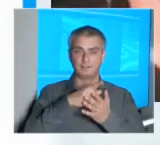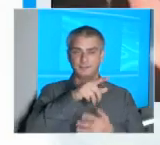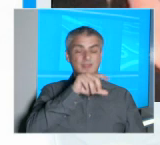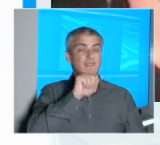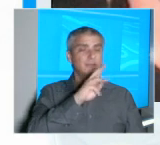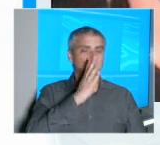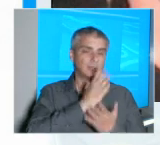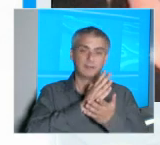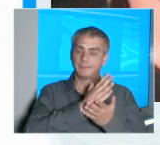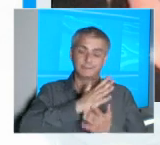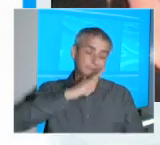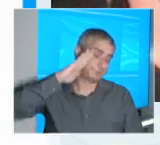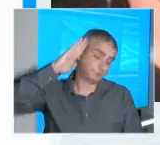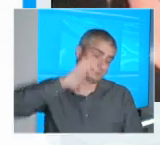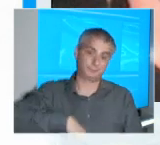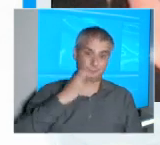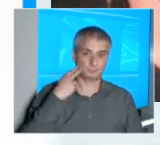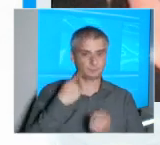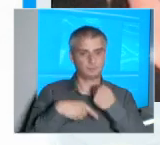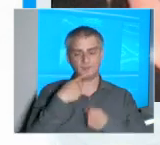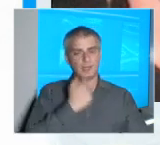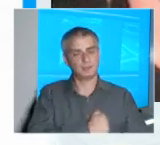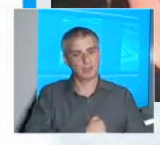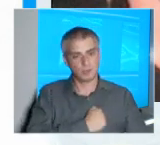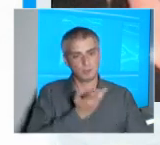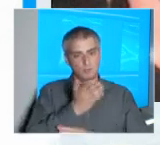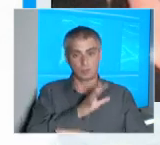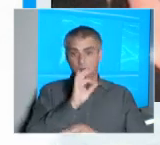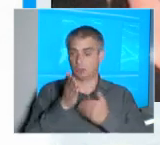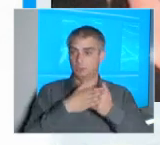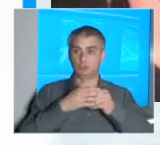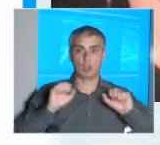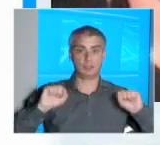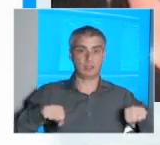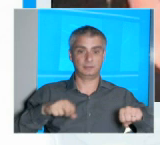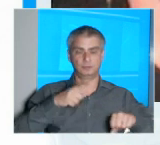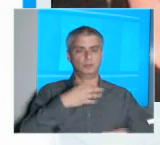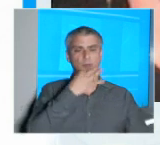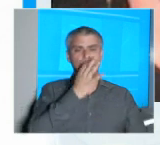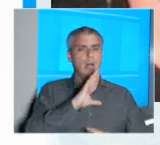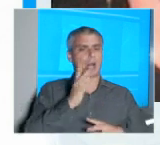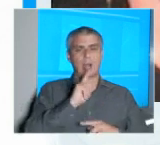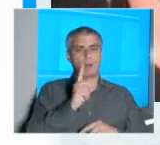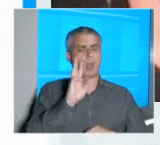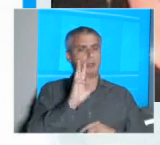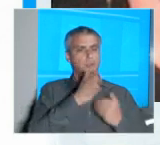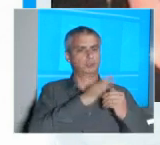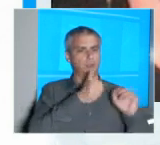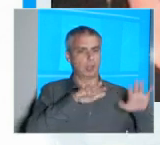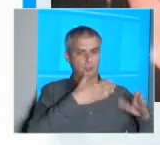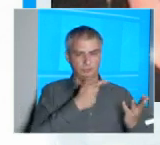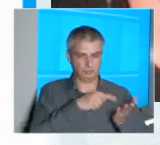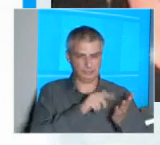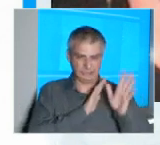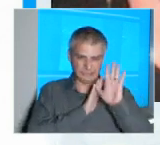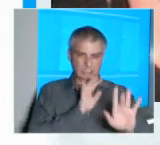אפרים שומר הגיע לשפל המדרגה, במקום להביע תנחומים על מותה המצער של רעיית הנשיא, הוא שואל מדוע לא שרה. מתוך